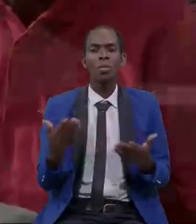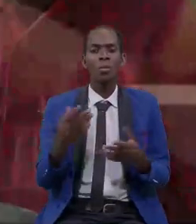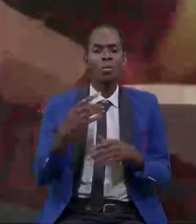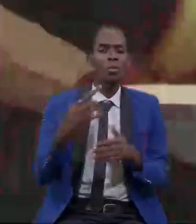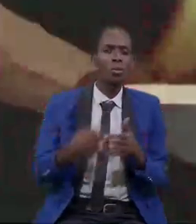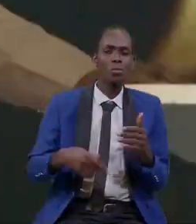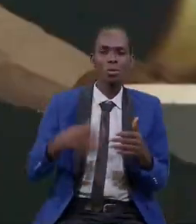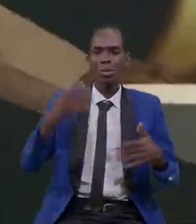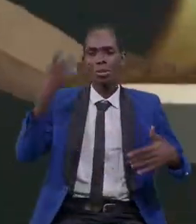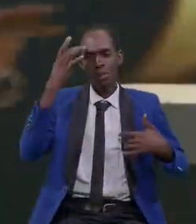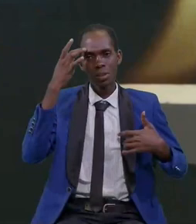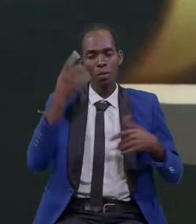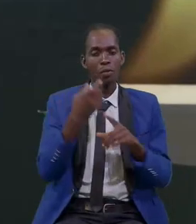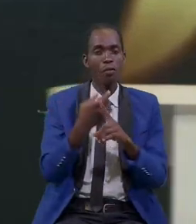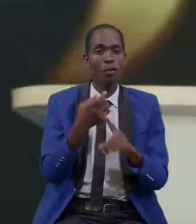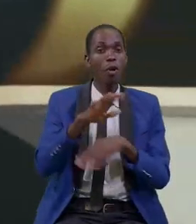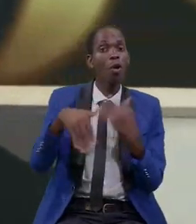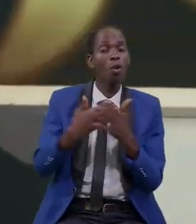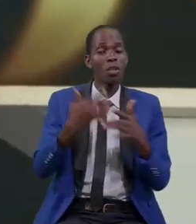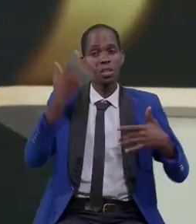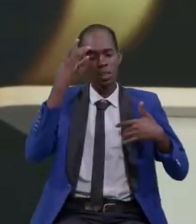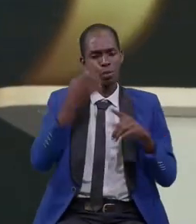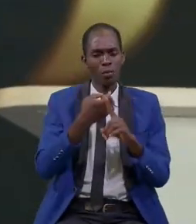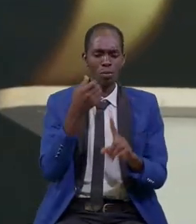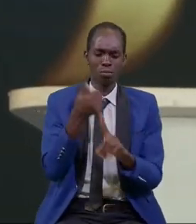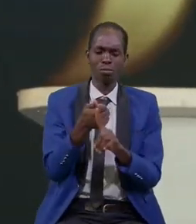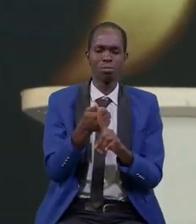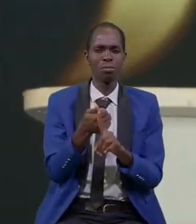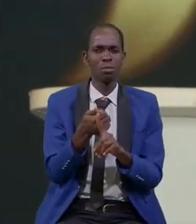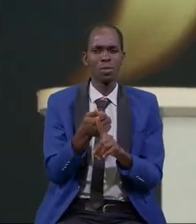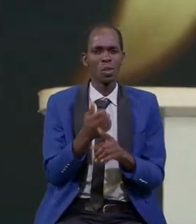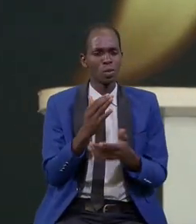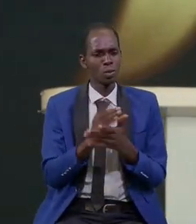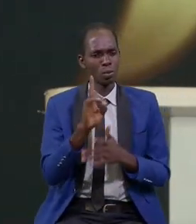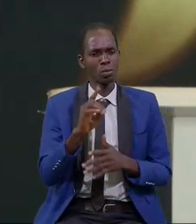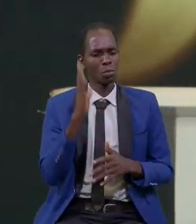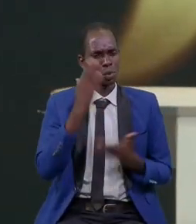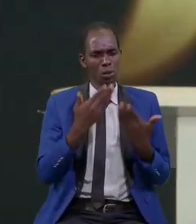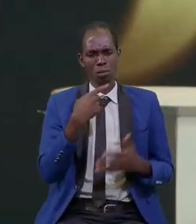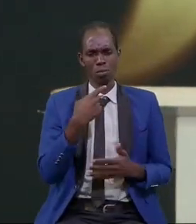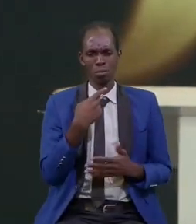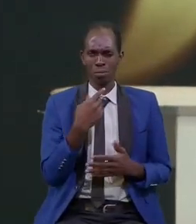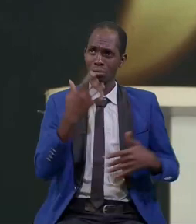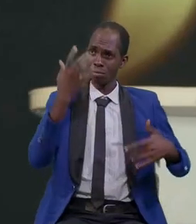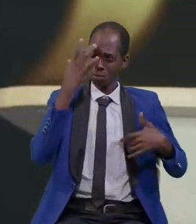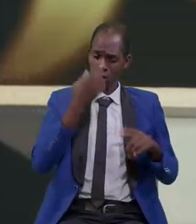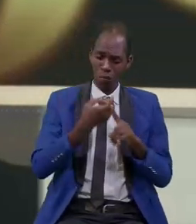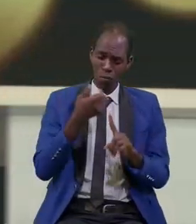Toute maladie du moi ou de Satan. Avant quelqu'un qui nous dise maladie du moi.